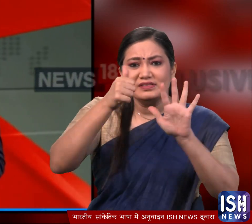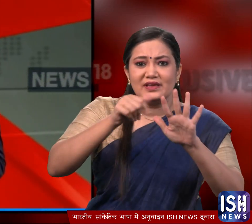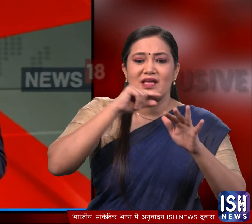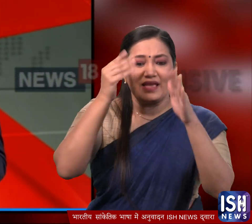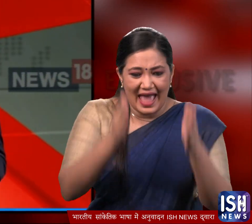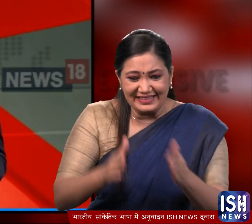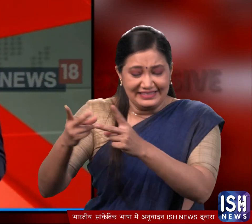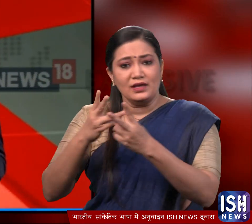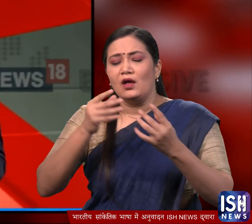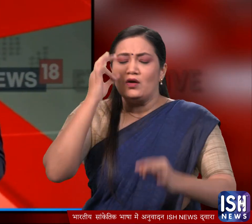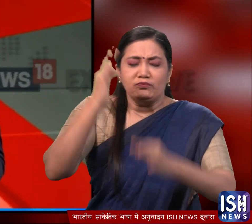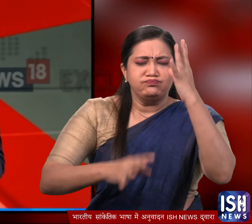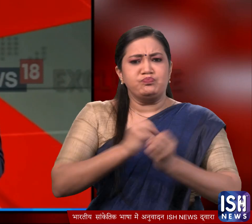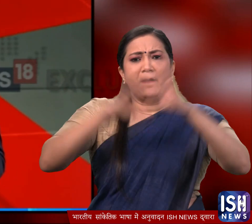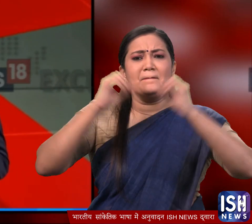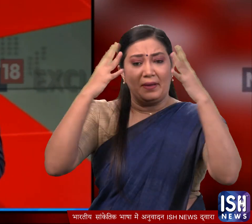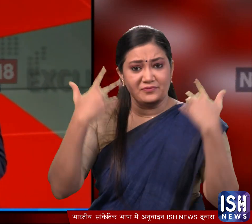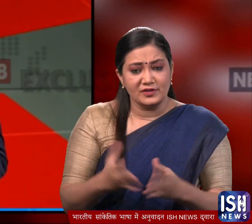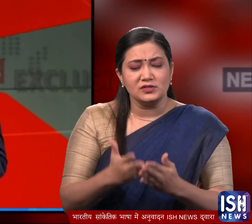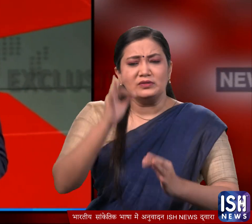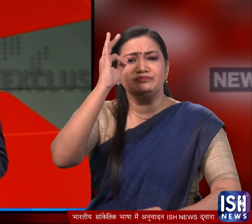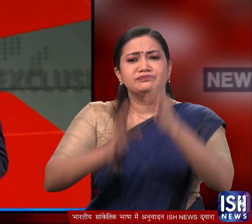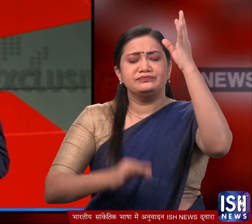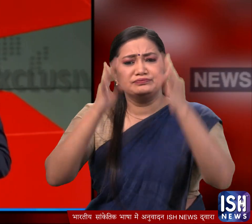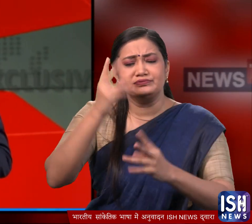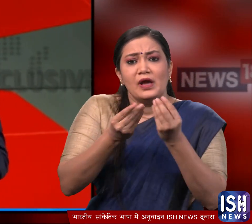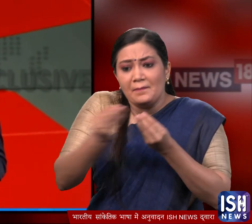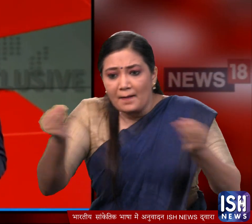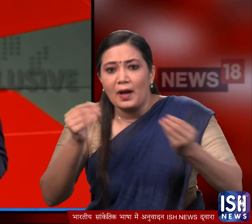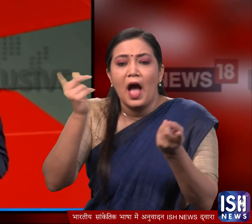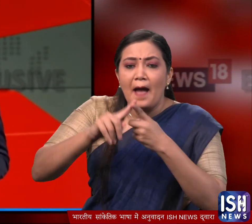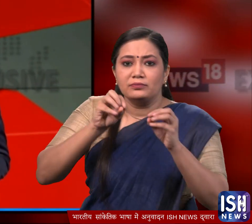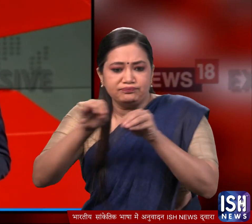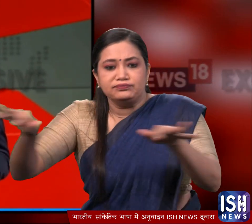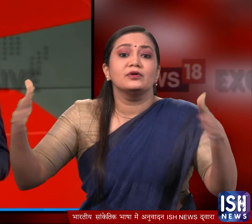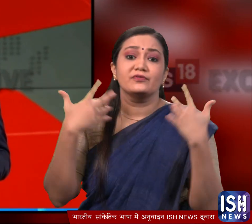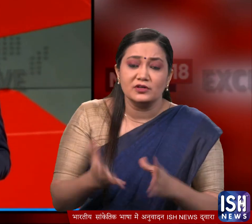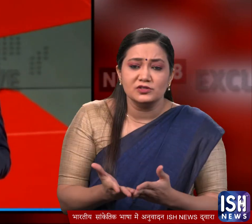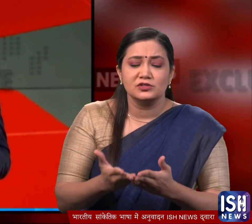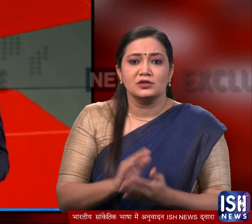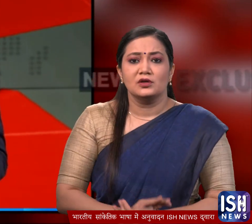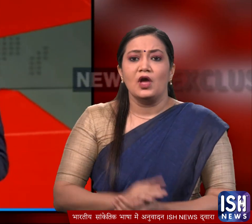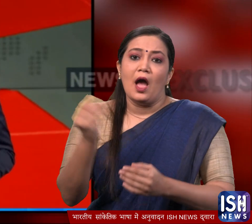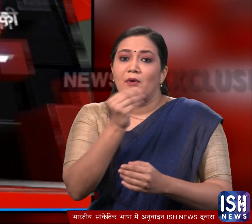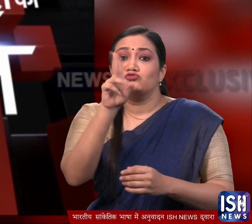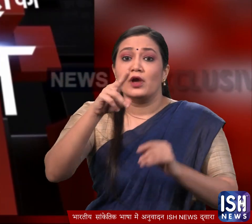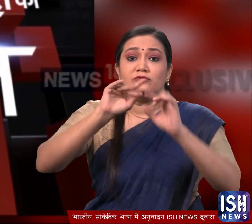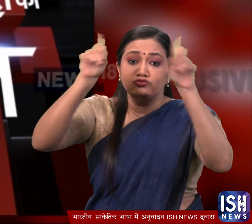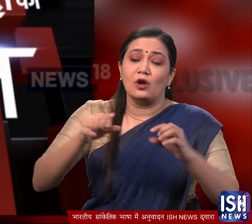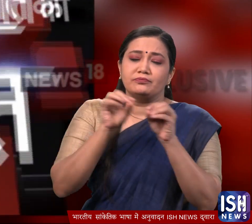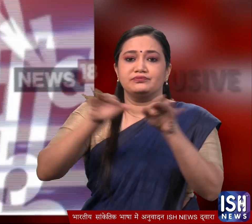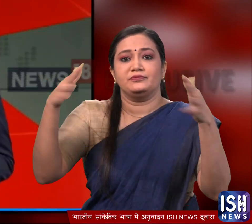रसोई गैस सिलेंडर भी आग की चपेट में आकर फटे, तो लपटों की चपेट में आसपास की दुकानें भी आ गईं, जिनकी संख्या दर्जन भर बताई जा